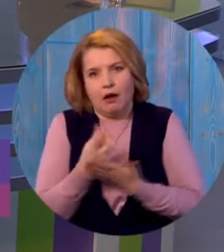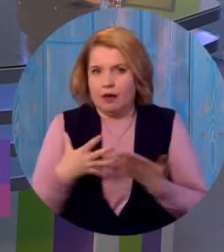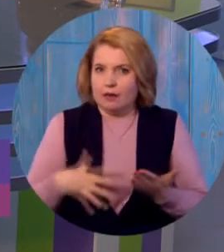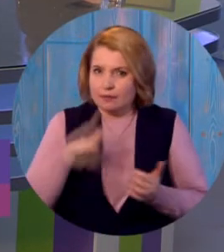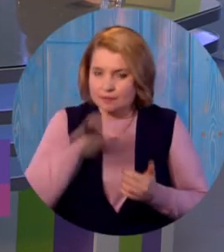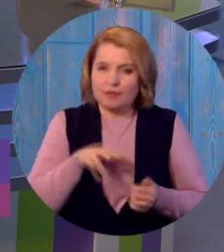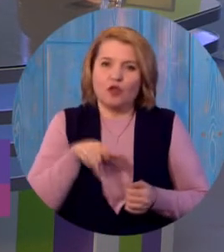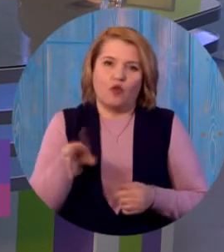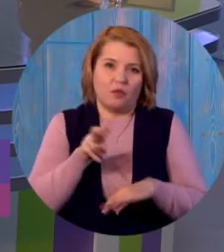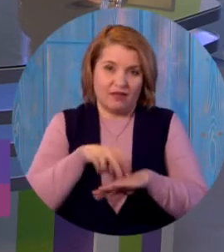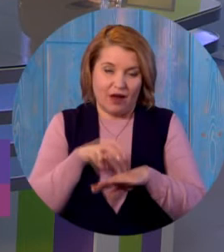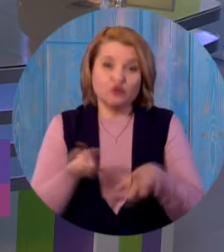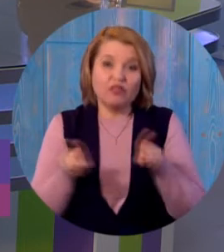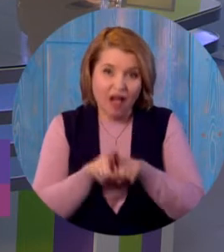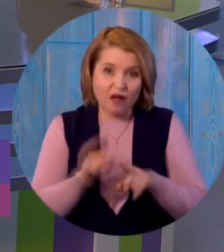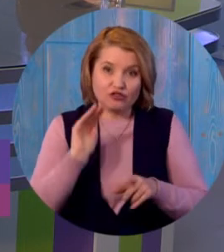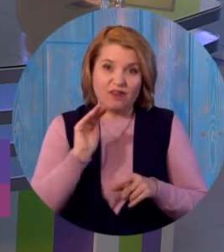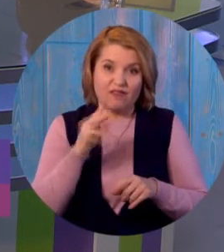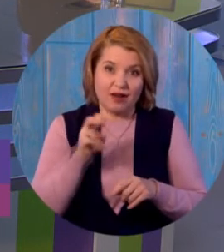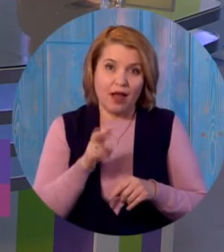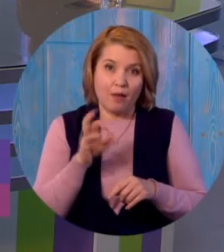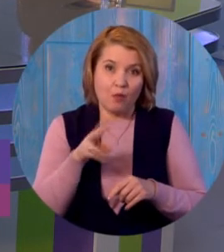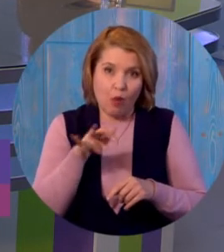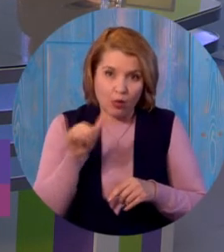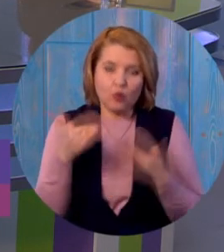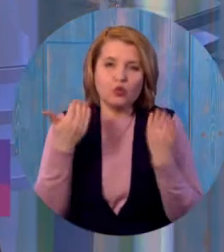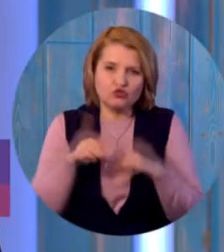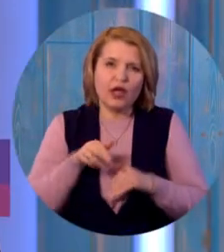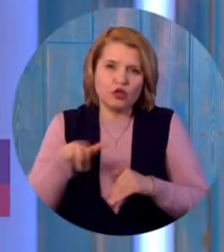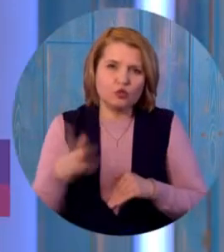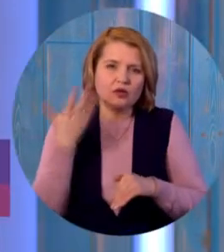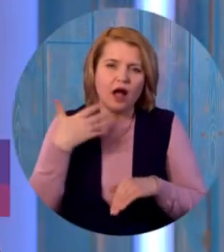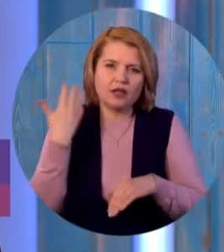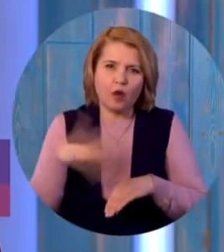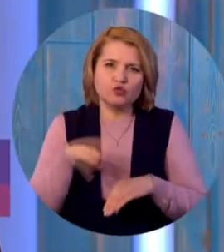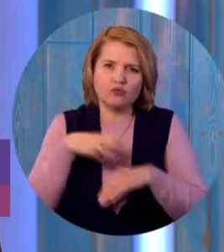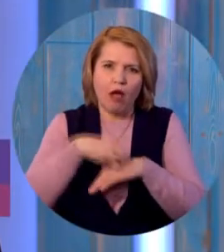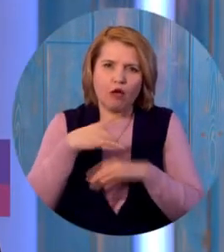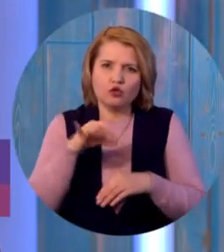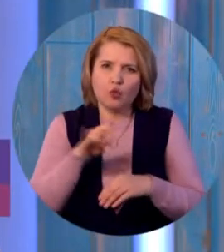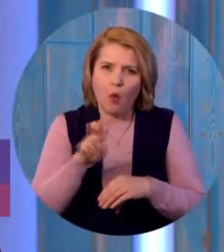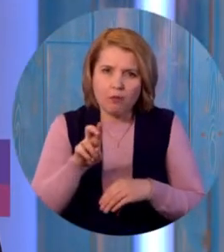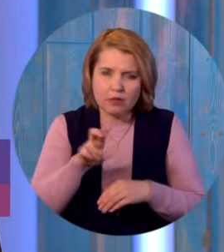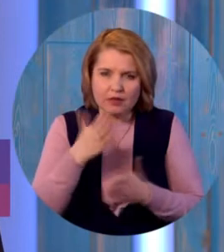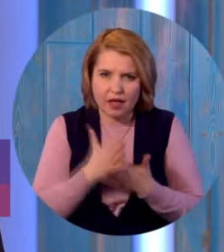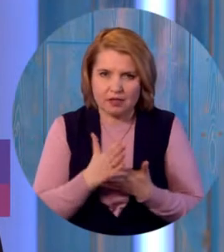Но к флебологу также обращаются, когда уже совсем плохо, когда образуются тромбы, когда появляются трофические